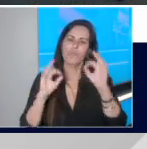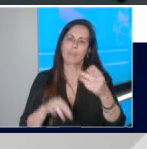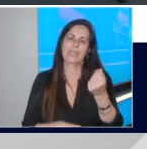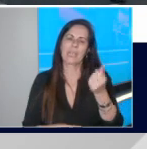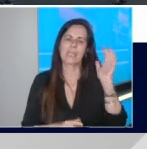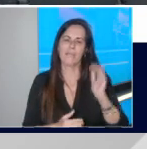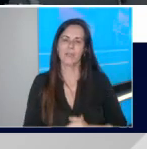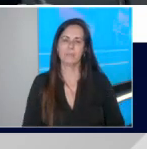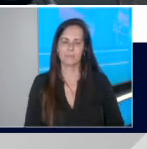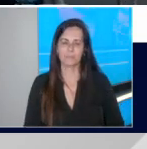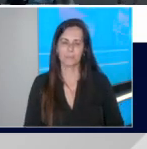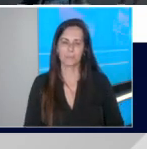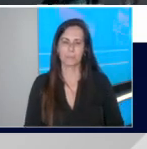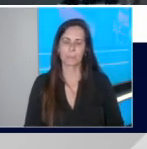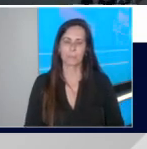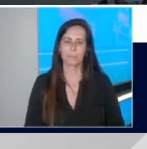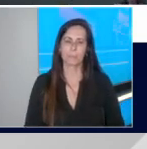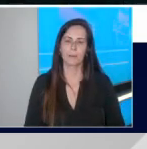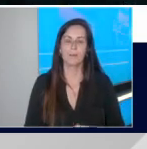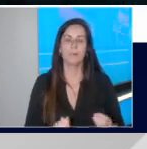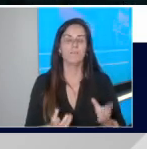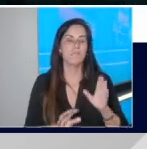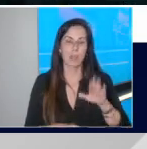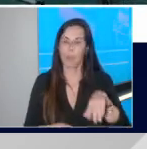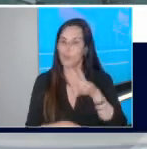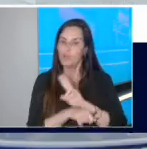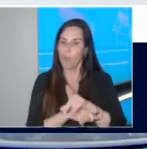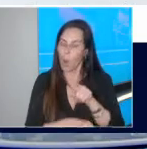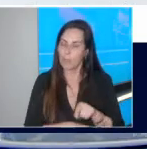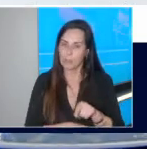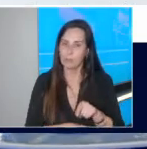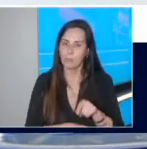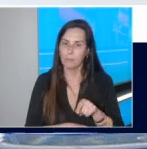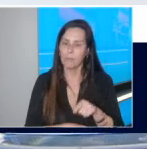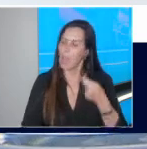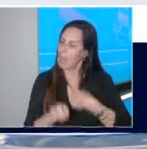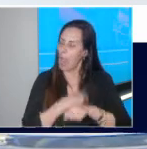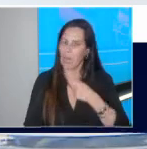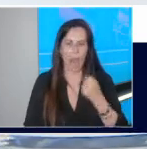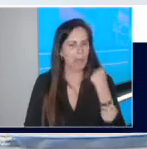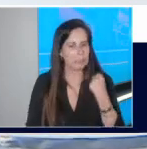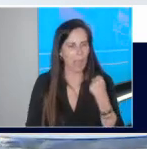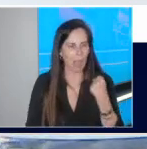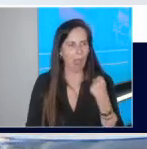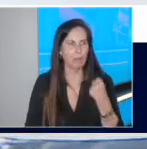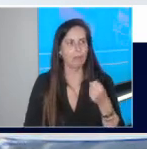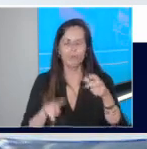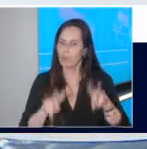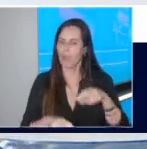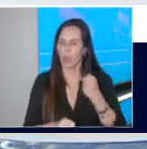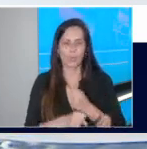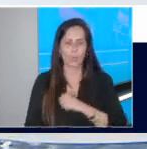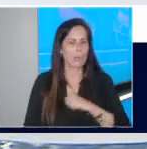כסף. אוקיי, אז אבל מעבר לבעצם לשמור על הקו הזה של כלכלה חזקה שמאפשרת